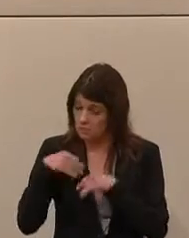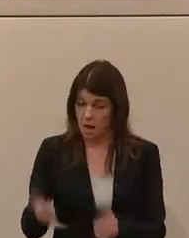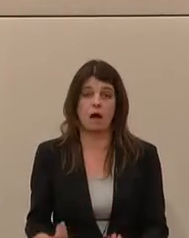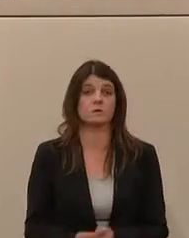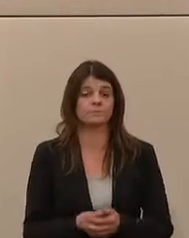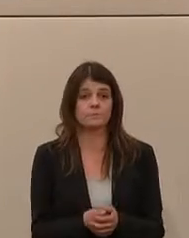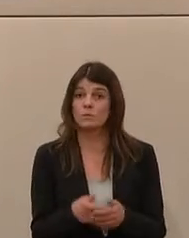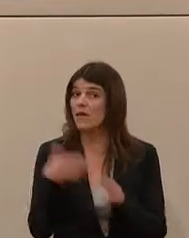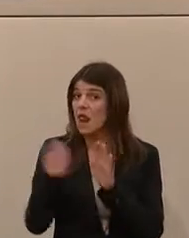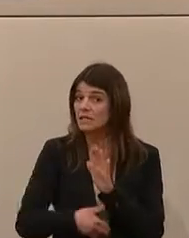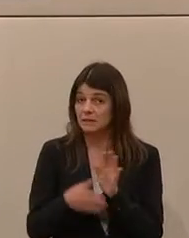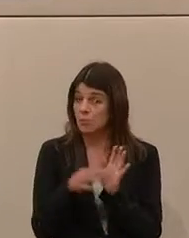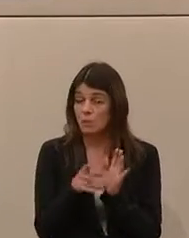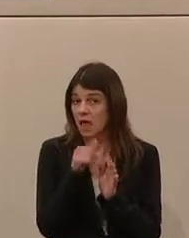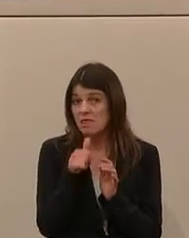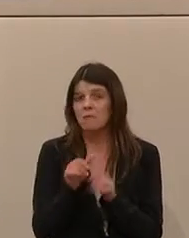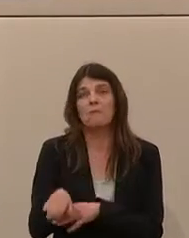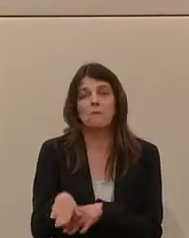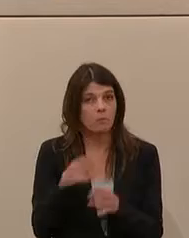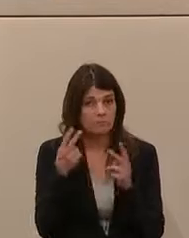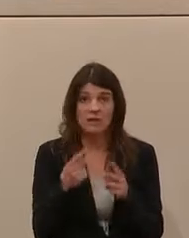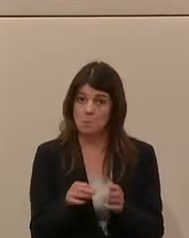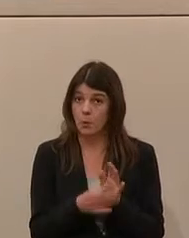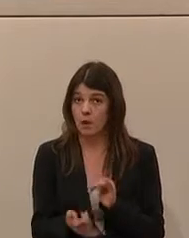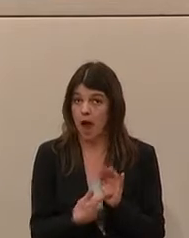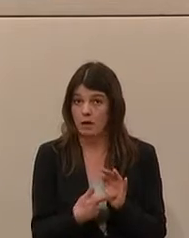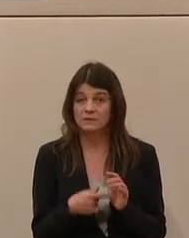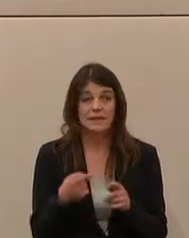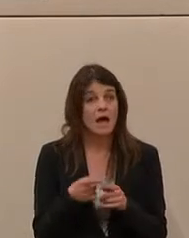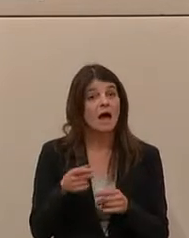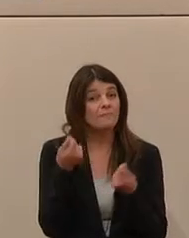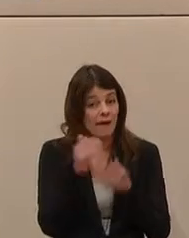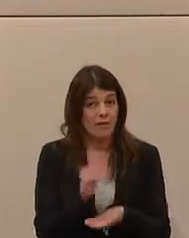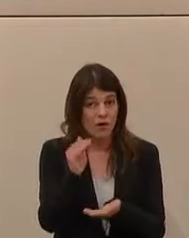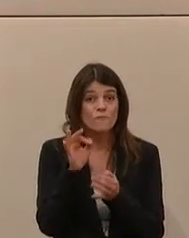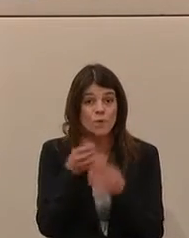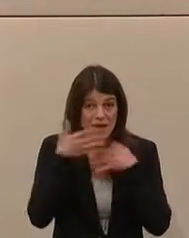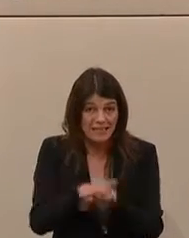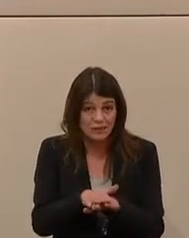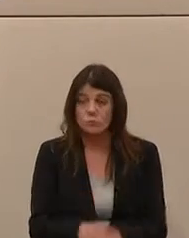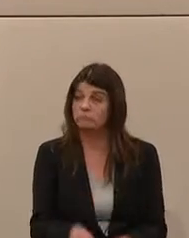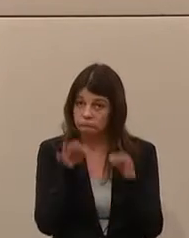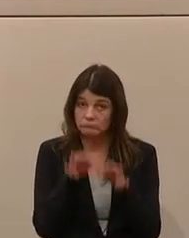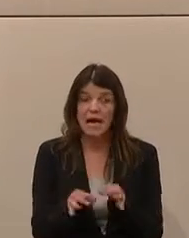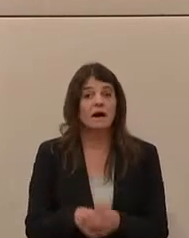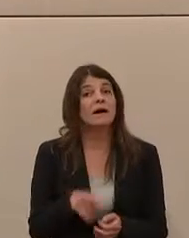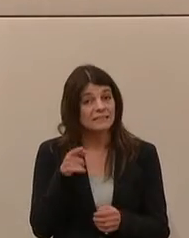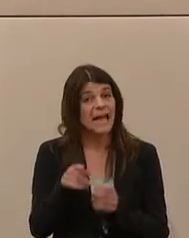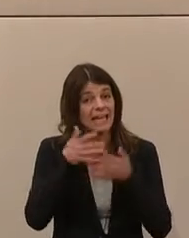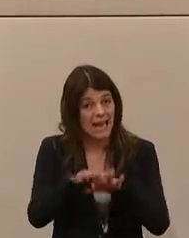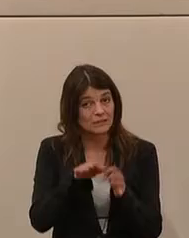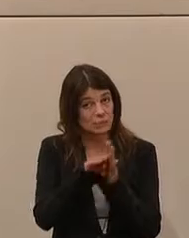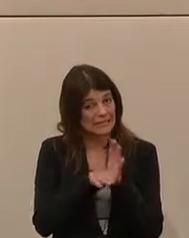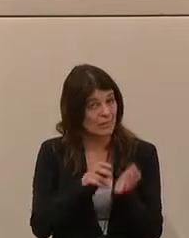nicht unwichtigster Punkt, die Mittel für die Integration, für die Umsetzung des